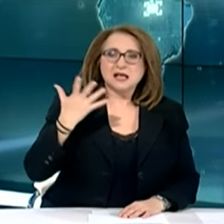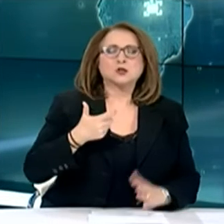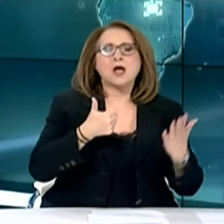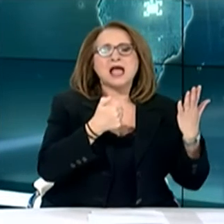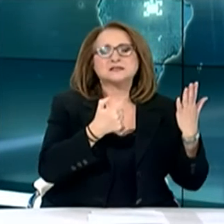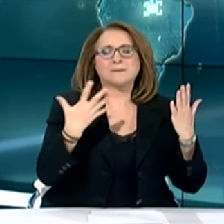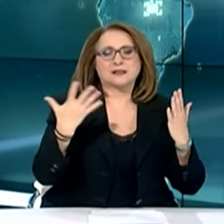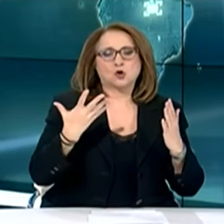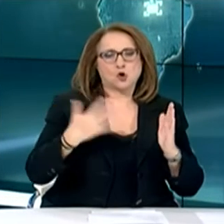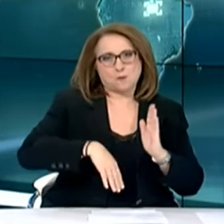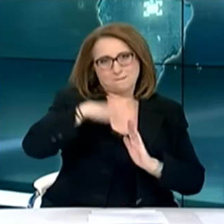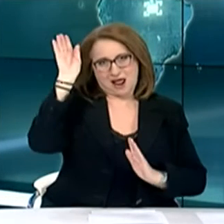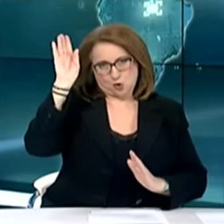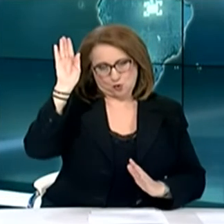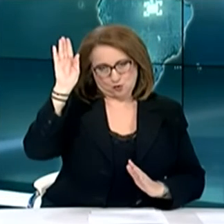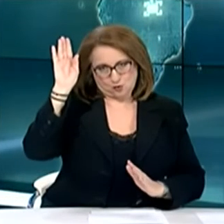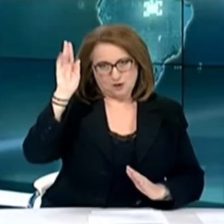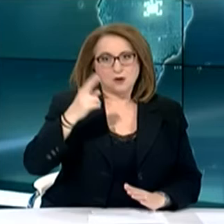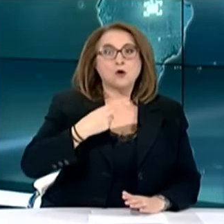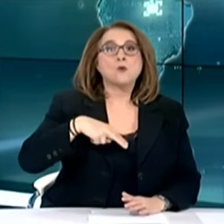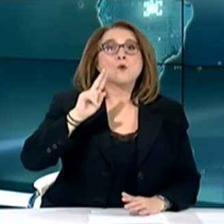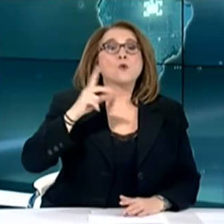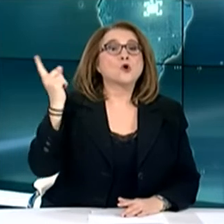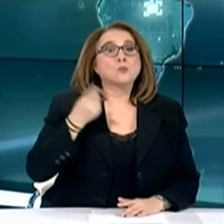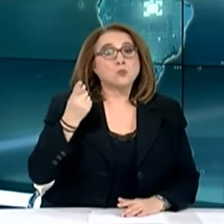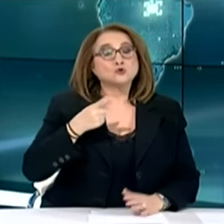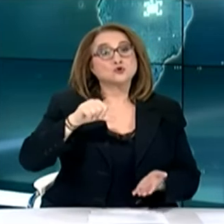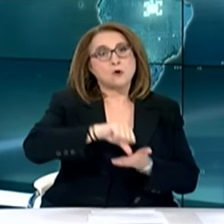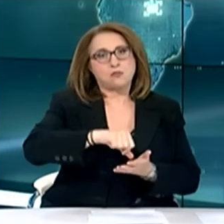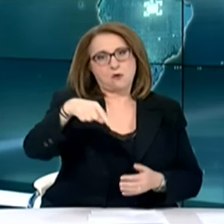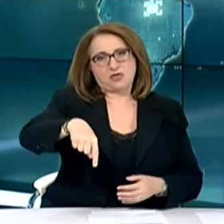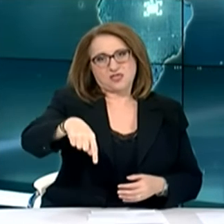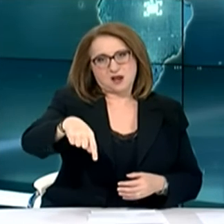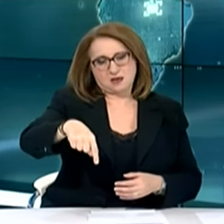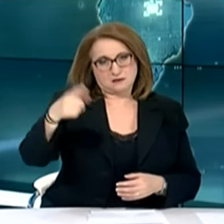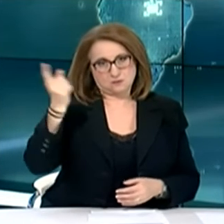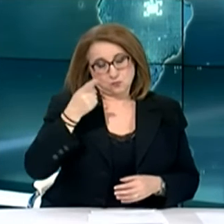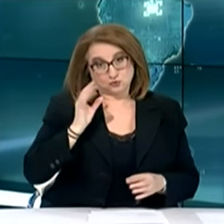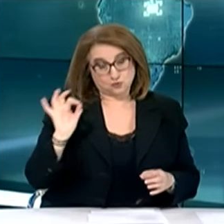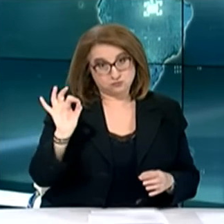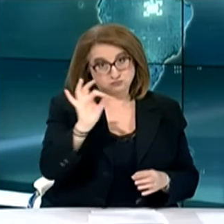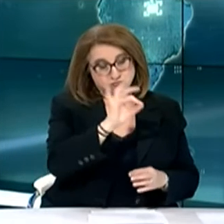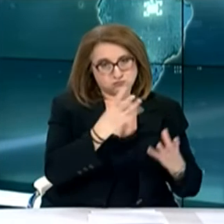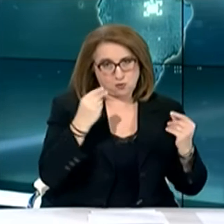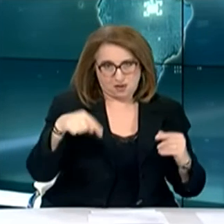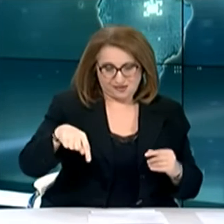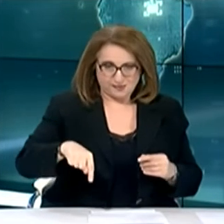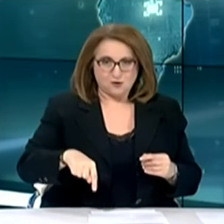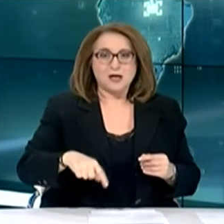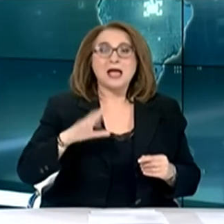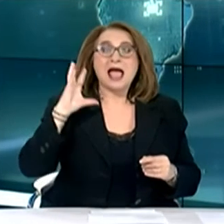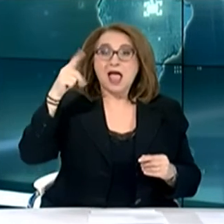ετών. Τα περισσότερα κρούσματα εξακολουθούν να είναι στην Αθήνα, ενώ συνολικά έχουν ελεγχθεί μέχρι